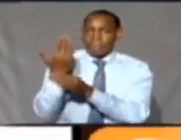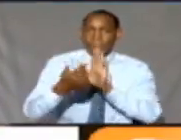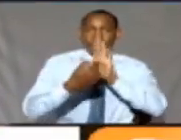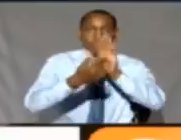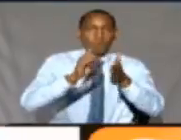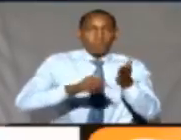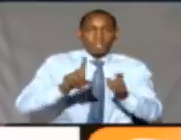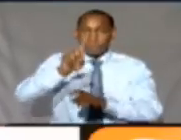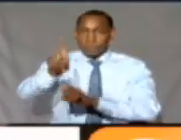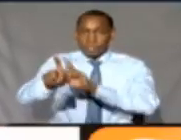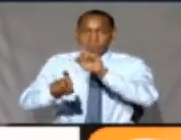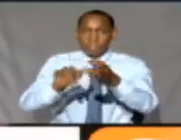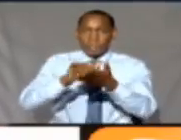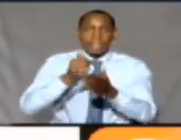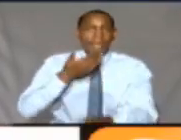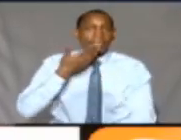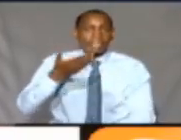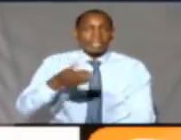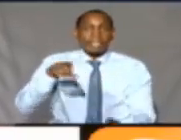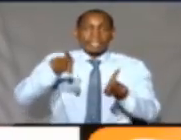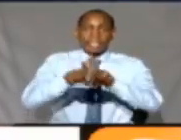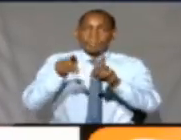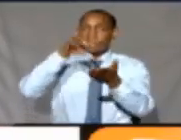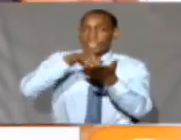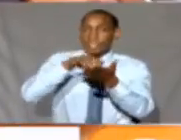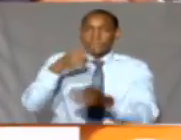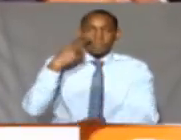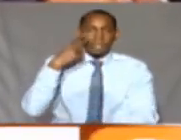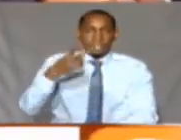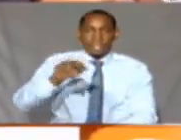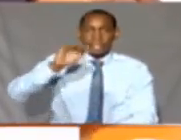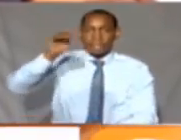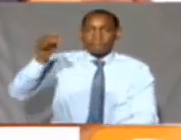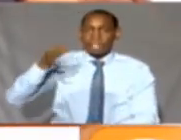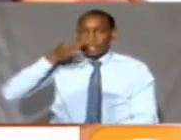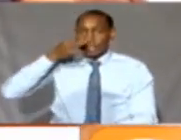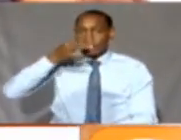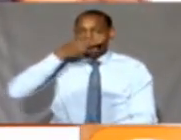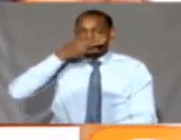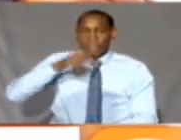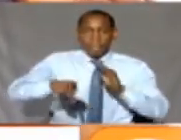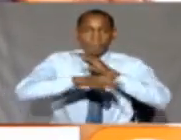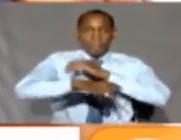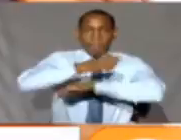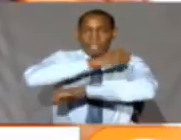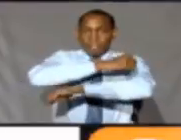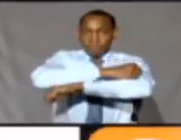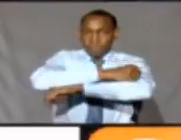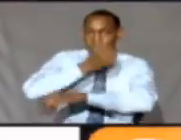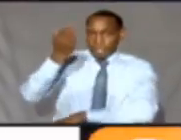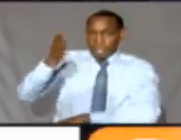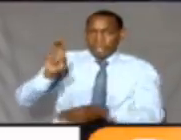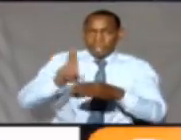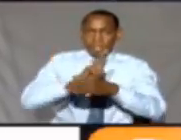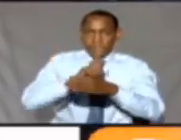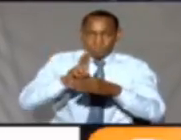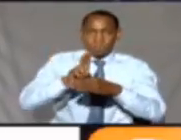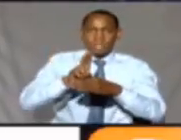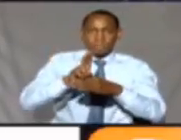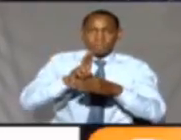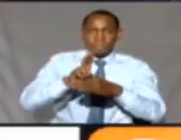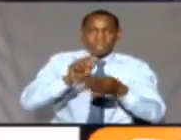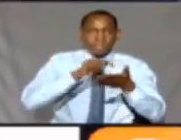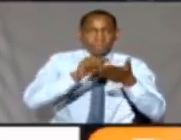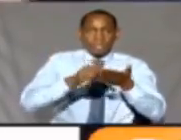ikionyesha maswali wanayojibu. Ni taswira sawia iliyoshuhudiwa katika kaunti ya Nyeri, shule ya msingi ya Ngangarithi ikitumia tarakilishi